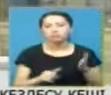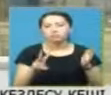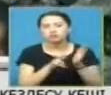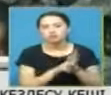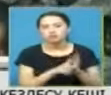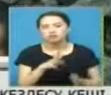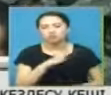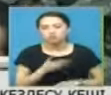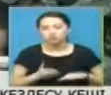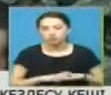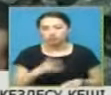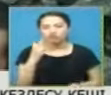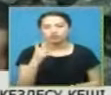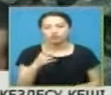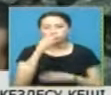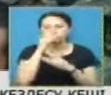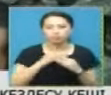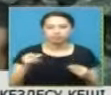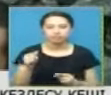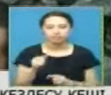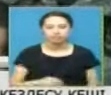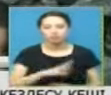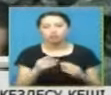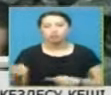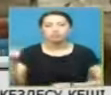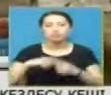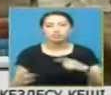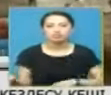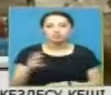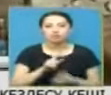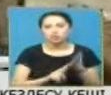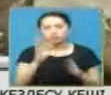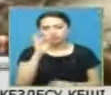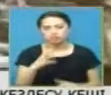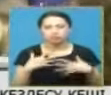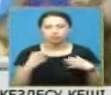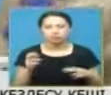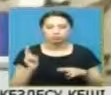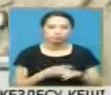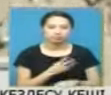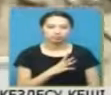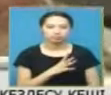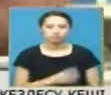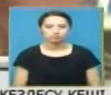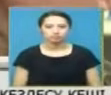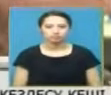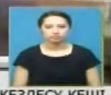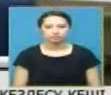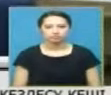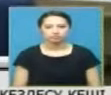қаза тапса, екеуі іс-түссіз кеткен. Елге оралған ардагерлердің 70% денсаулығынан айырылған.